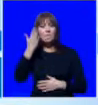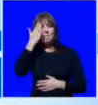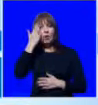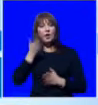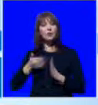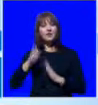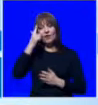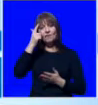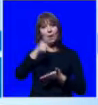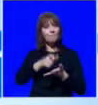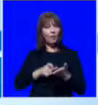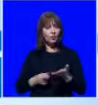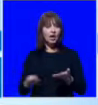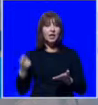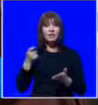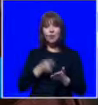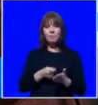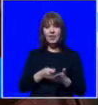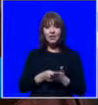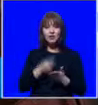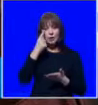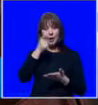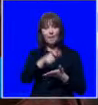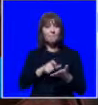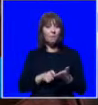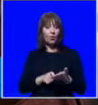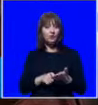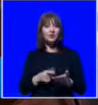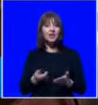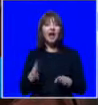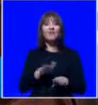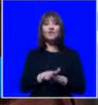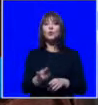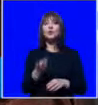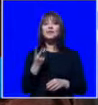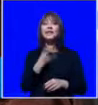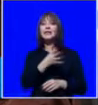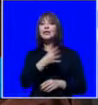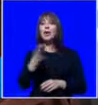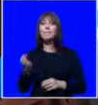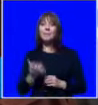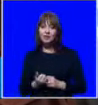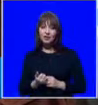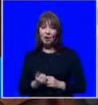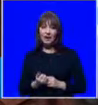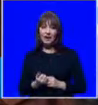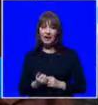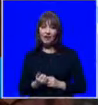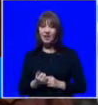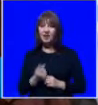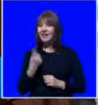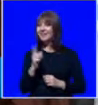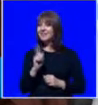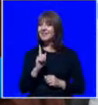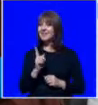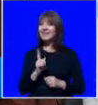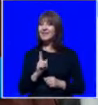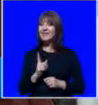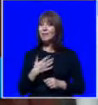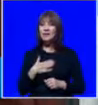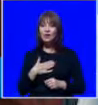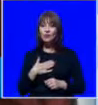да му плащат болничен върху 3500 лева, няма да му е хубаво. Нали така? А дупката в Националния осигурителен защото институт тези сигурно е доста по-голяма. Защото тези